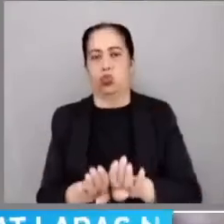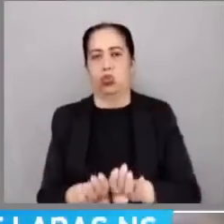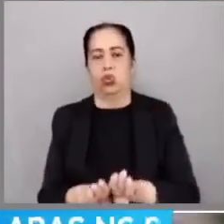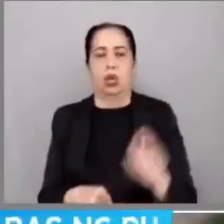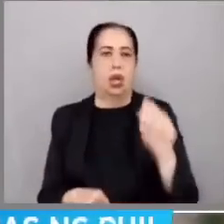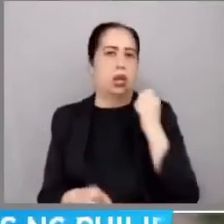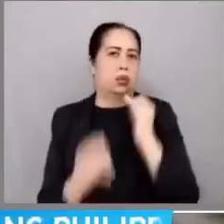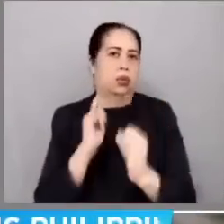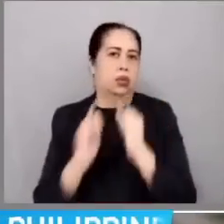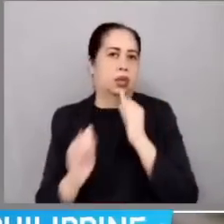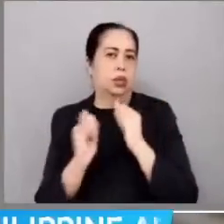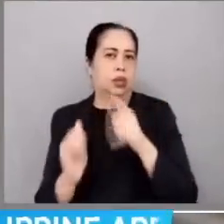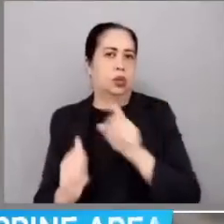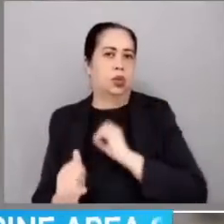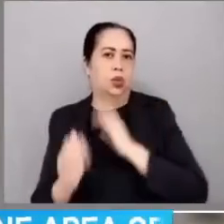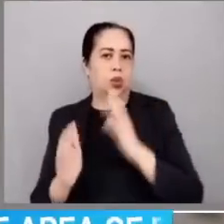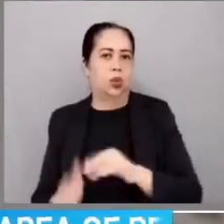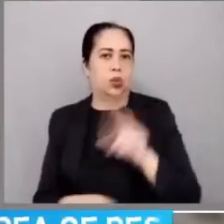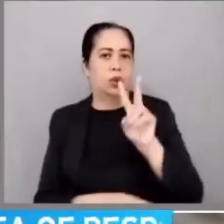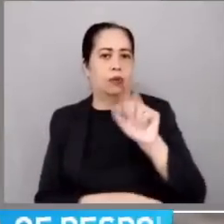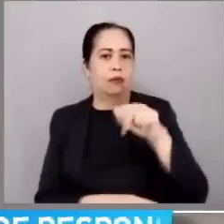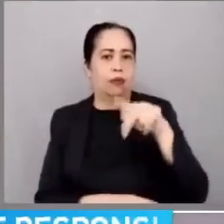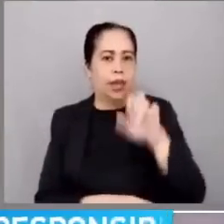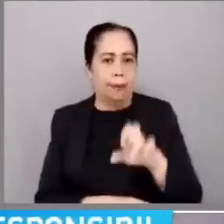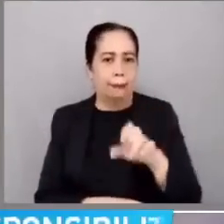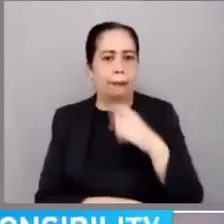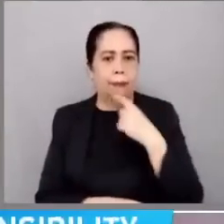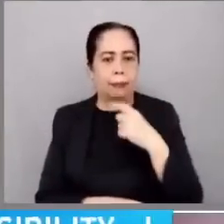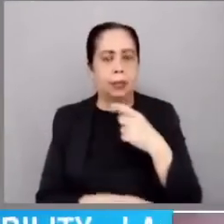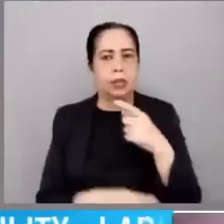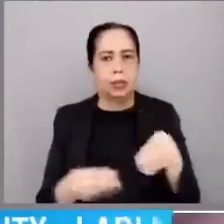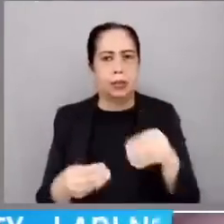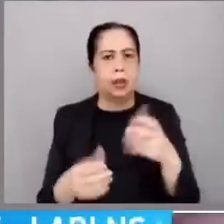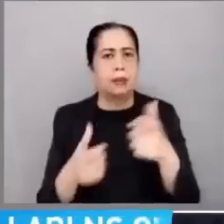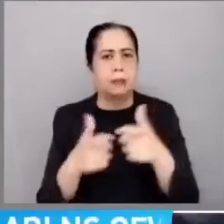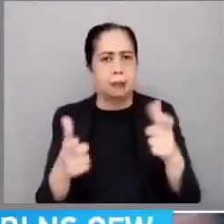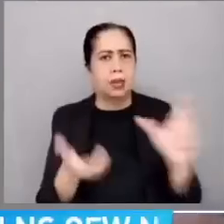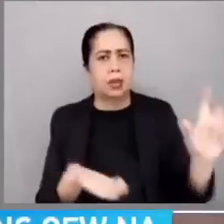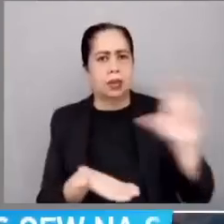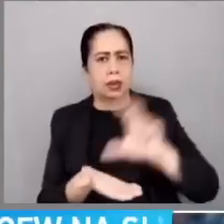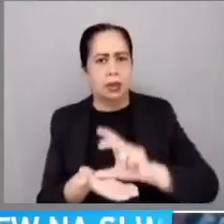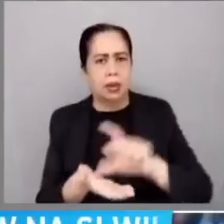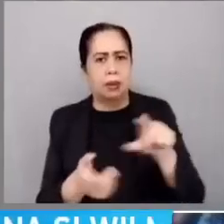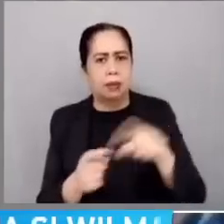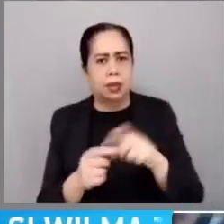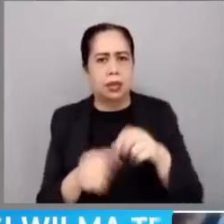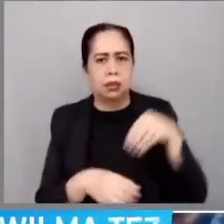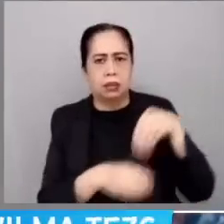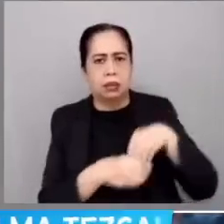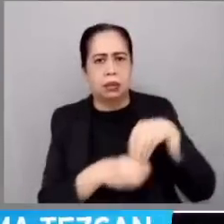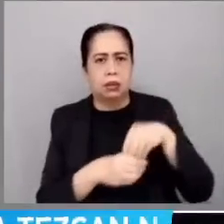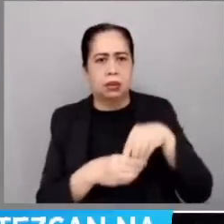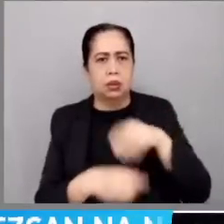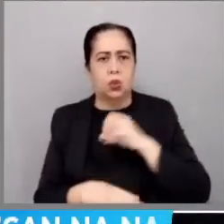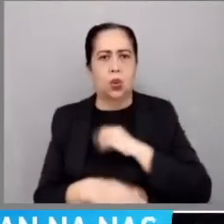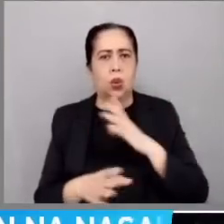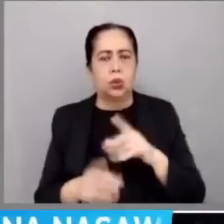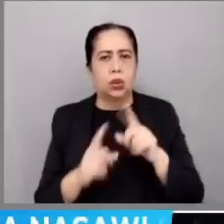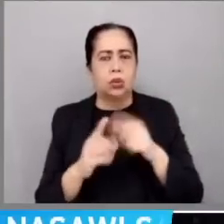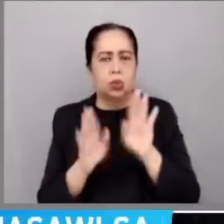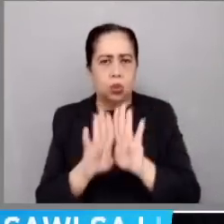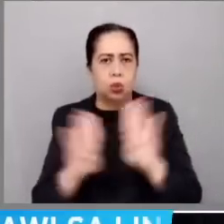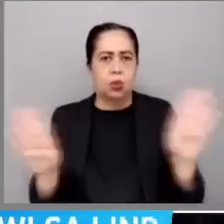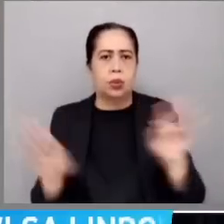magpa-interview ng may-ari ng vape shop, pero ayon sa kanyang kaanak, malaki yung puhunan na pinag-ipunan ng may-ari para lang mabuksan ang